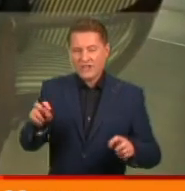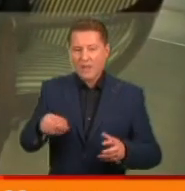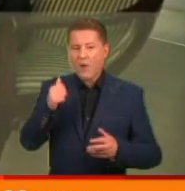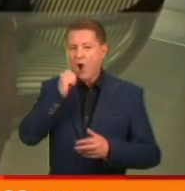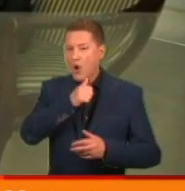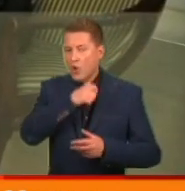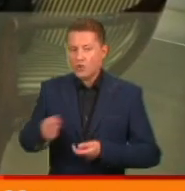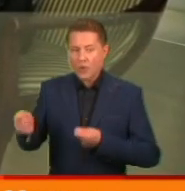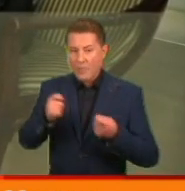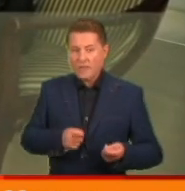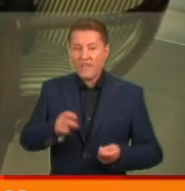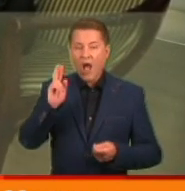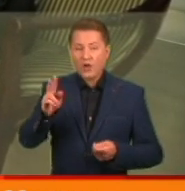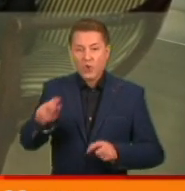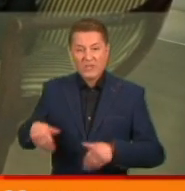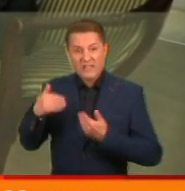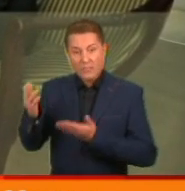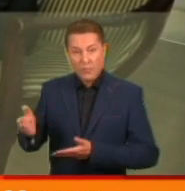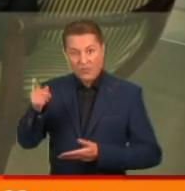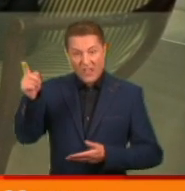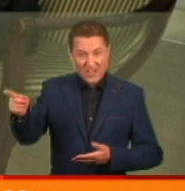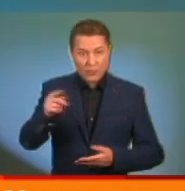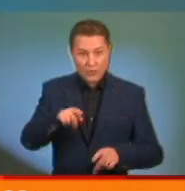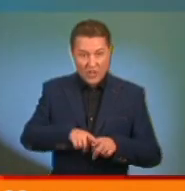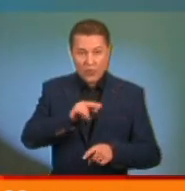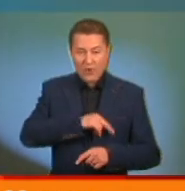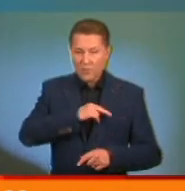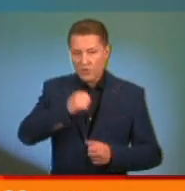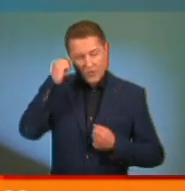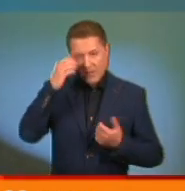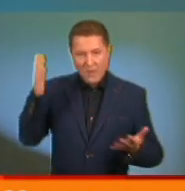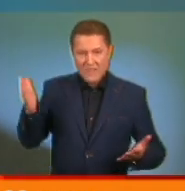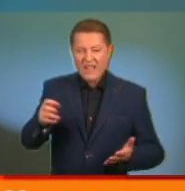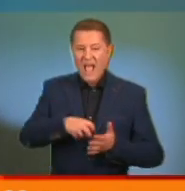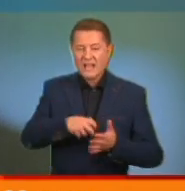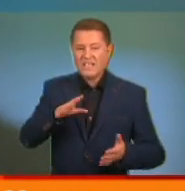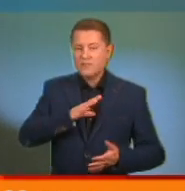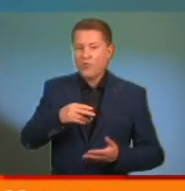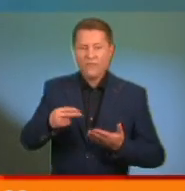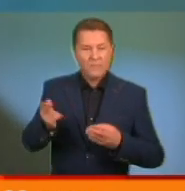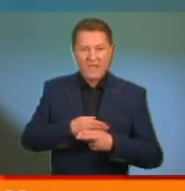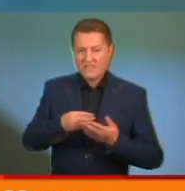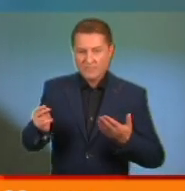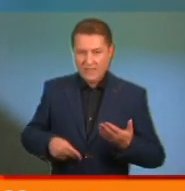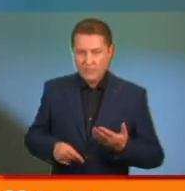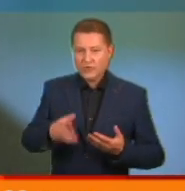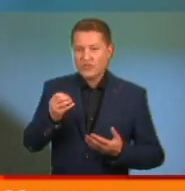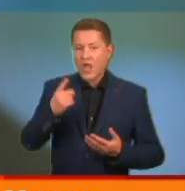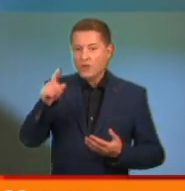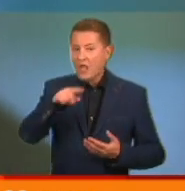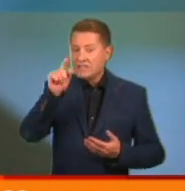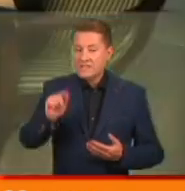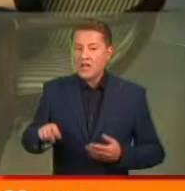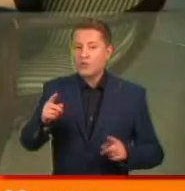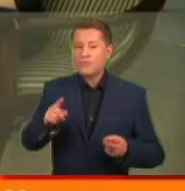її чоловікові, Максакова каже, не пам'ятає. Лист дала без підпису. Ще одна загадка, чому Вороненкову